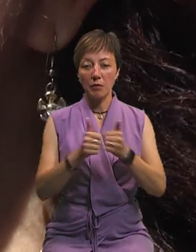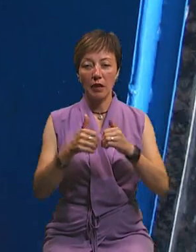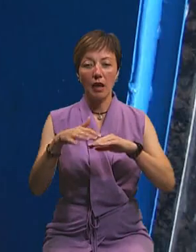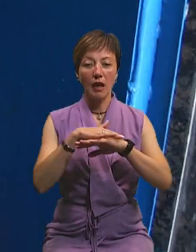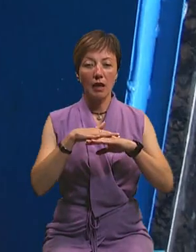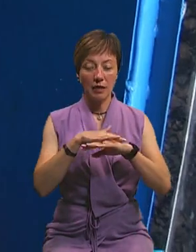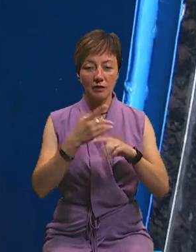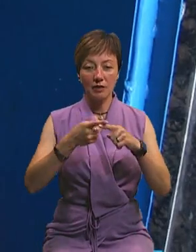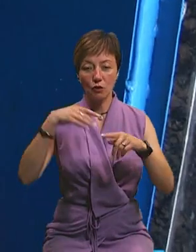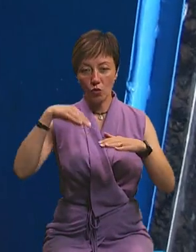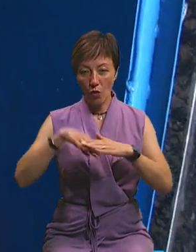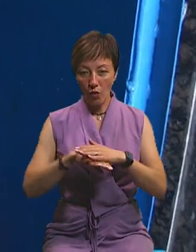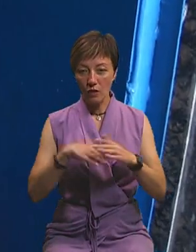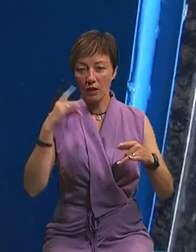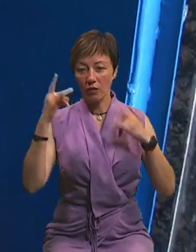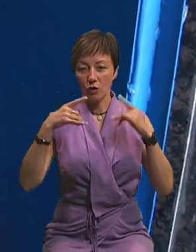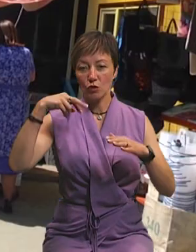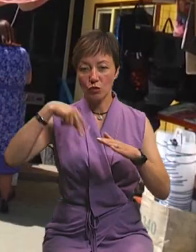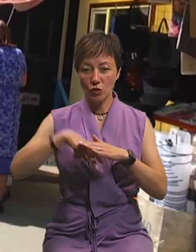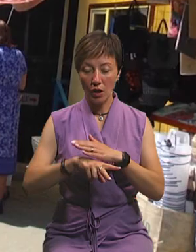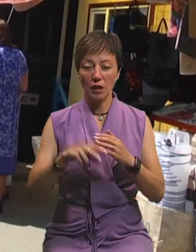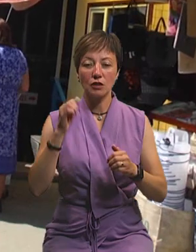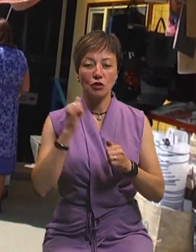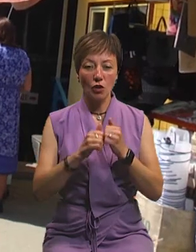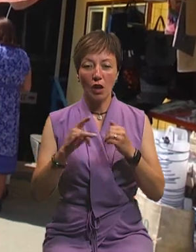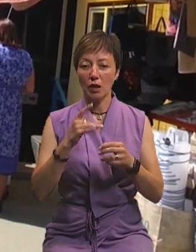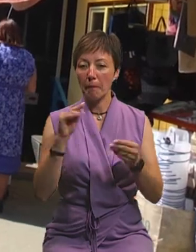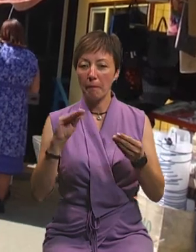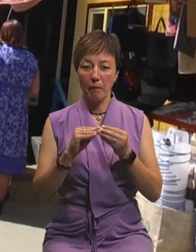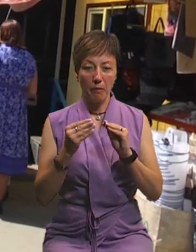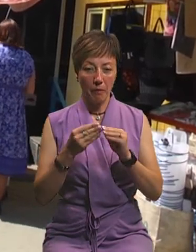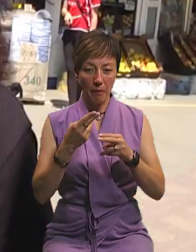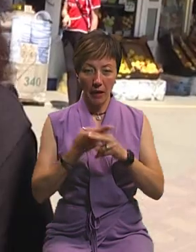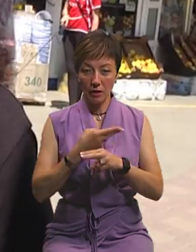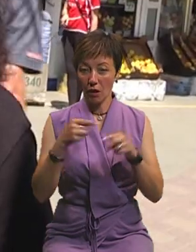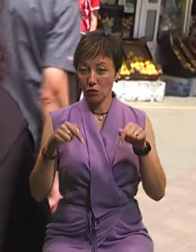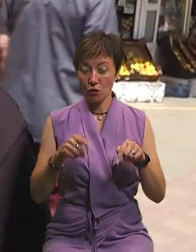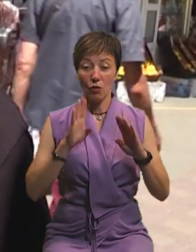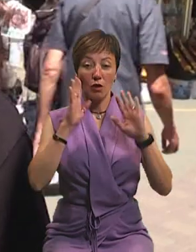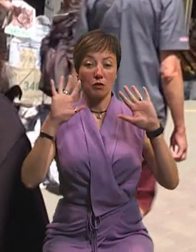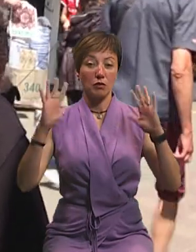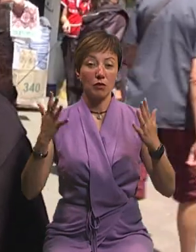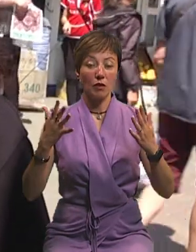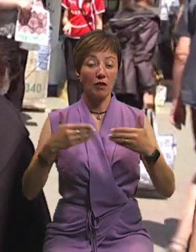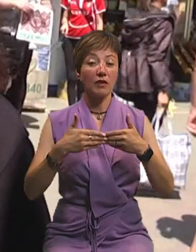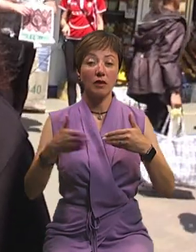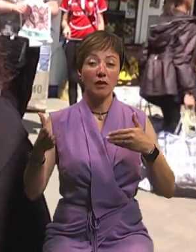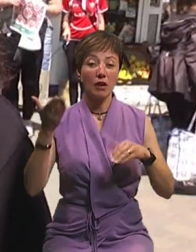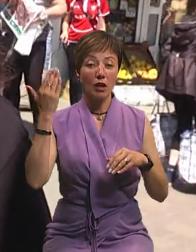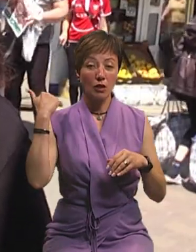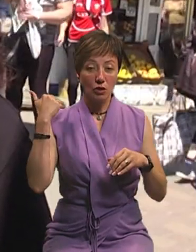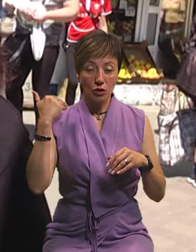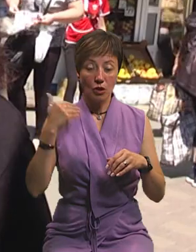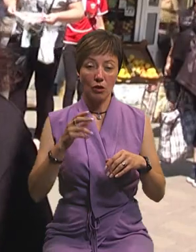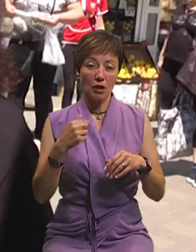ринку каже у це сховище під час тривоги спускалися щоразу без проблем але не цього ранку а я говорю А чого ви не відкривали раніше